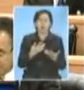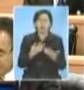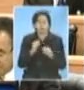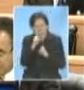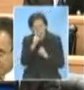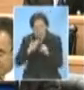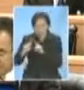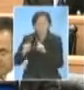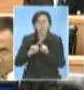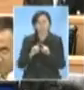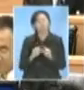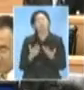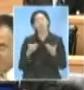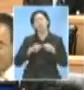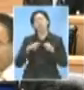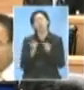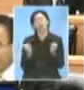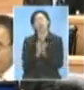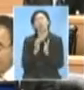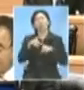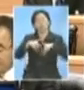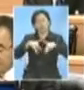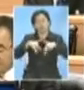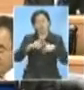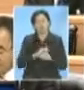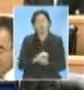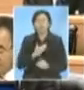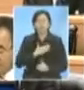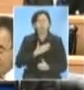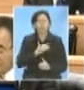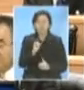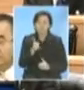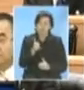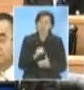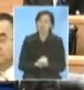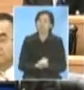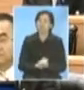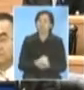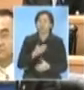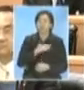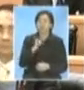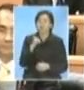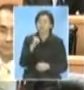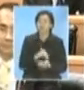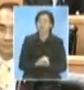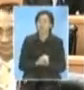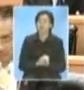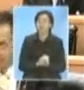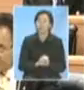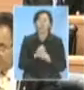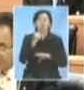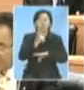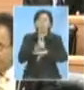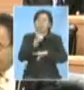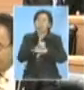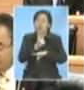ะอันตรายต่างๆน้อยมากผมก็ไม่แน่ใจว่าแนวคิดของทางผู้บริห